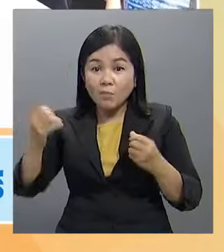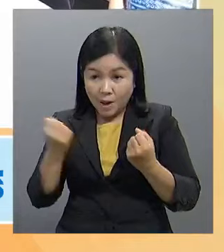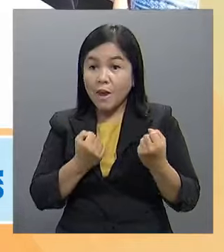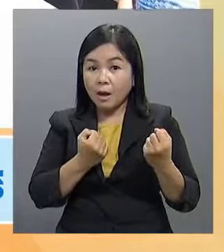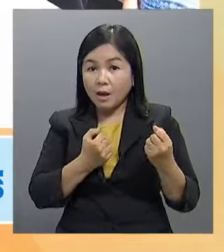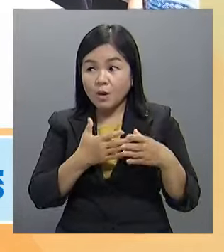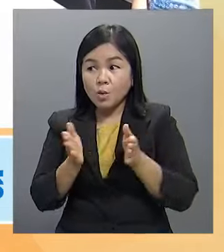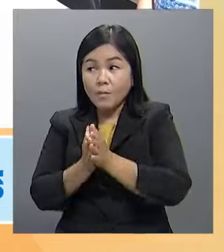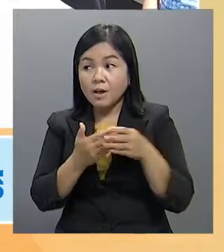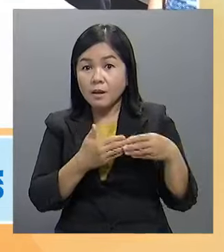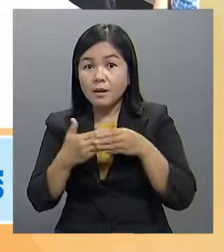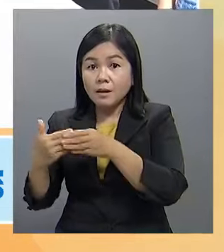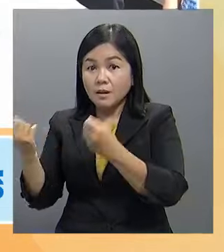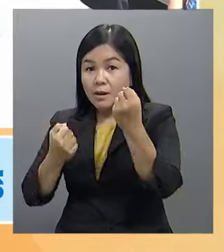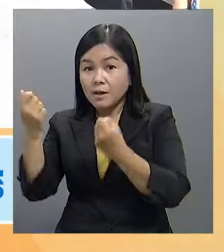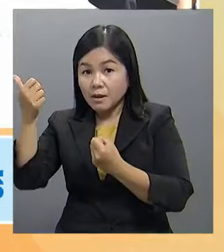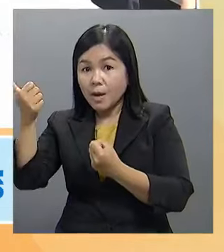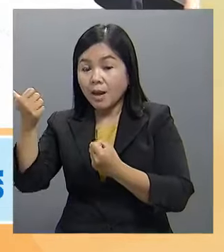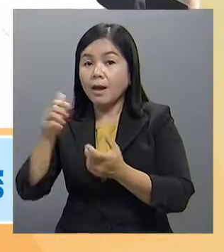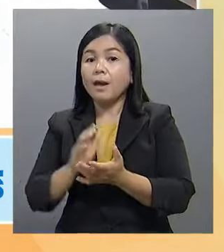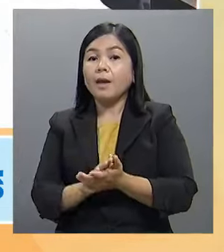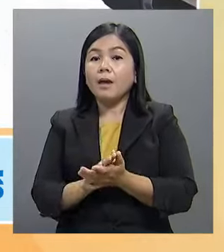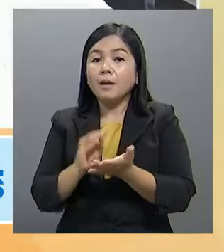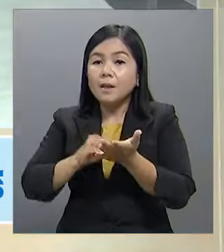ลือ 10บาทเองอะ ถ้าไม่มีเกลือก็ไม่ต้อง